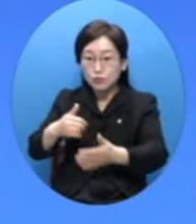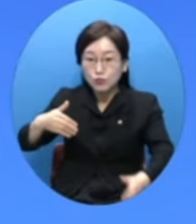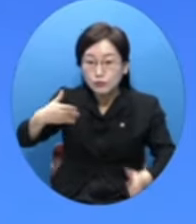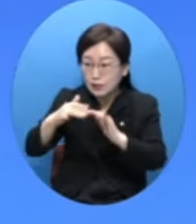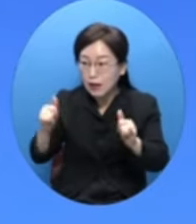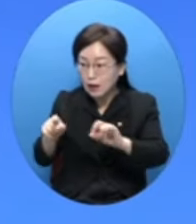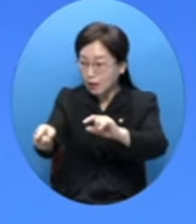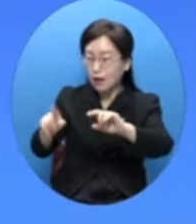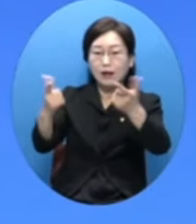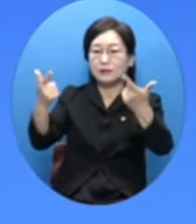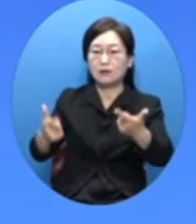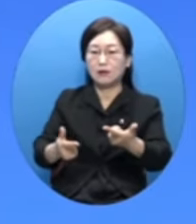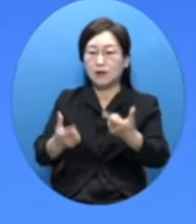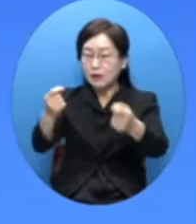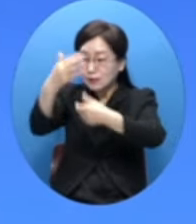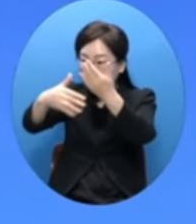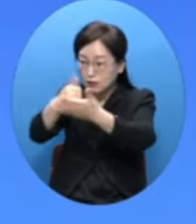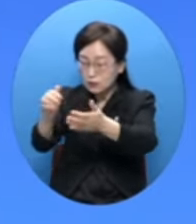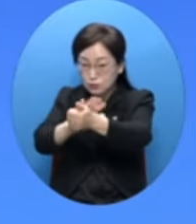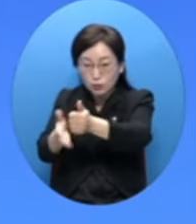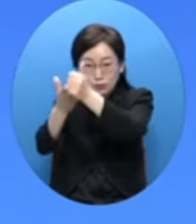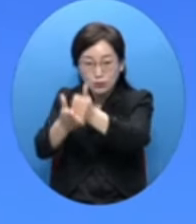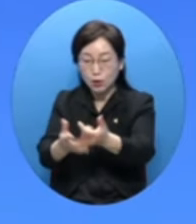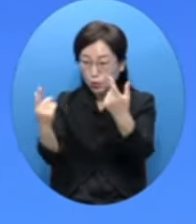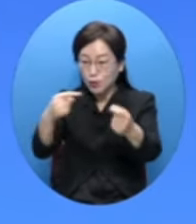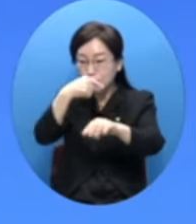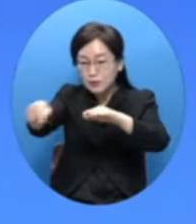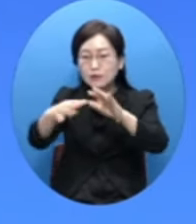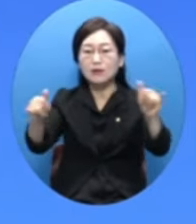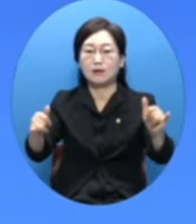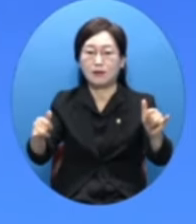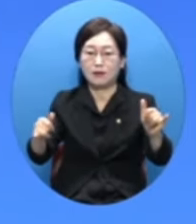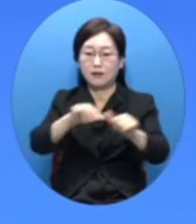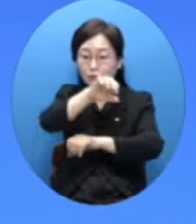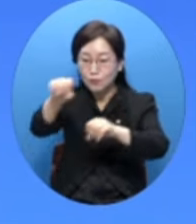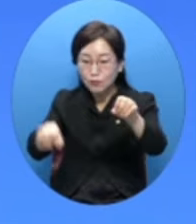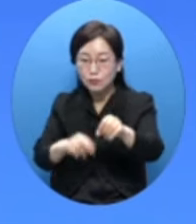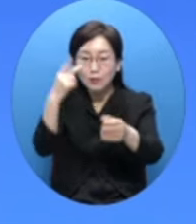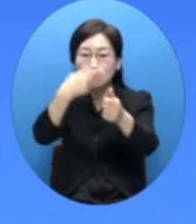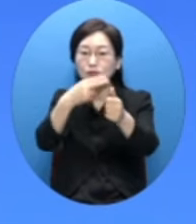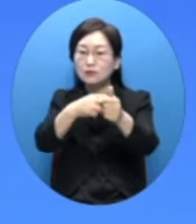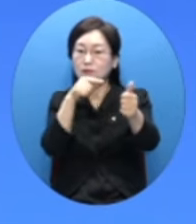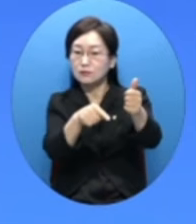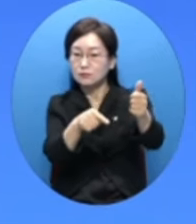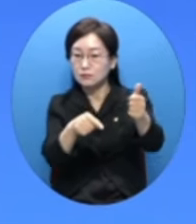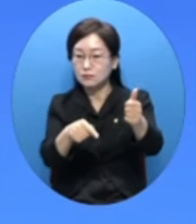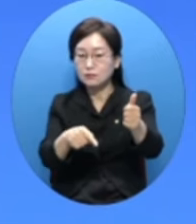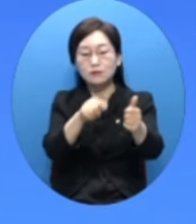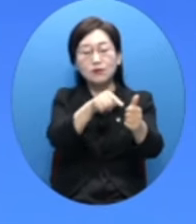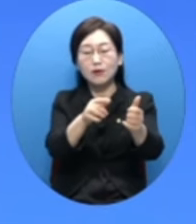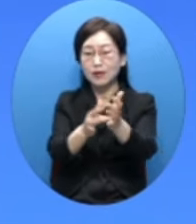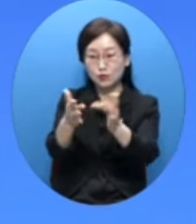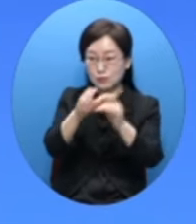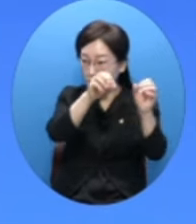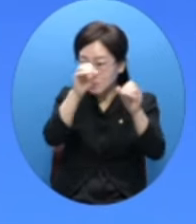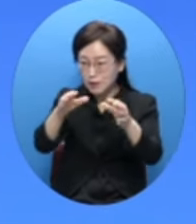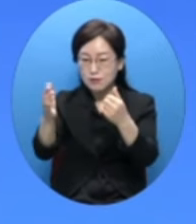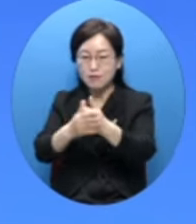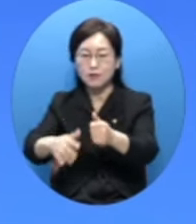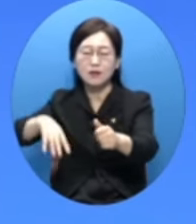하나님을 섬기는 동족인 유대인들이 사도 바울을 예수를 전한다고 핍박하고